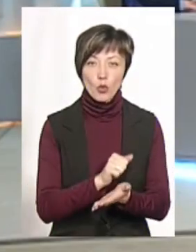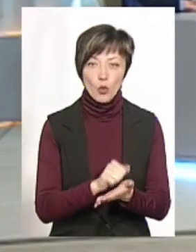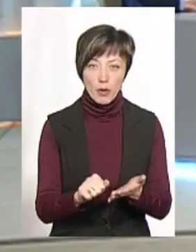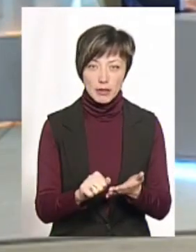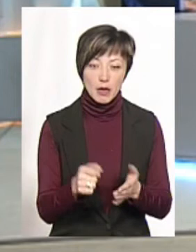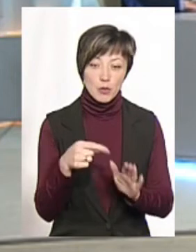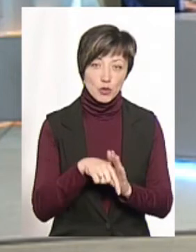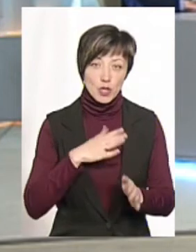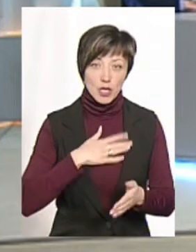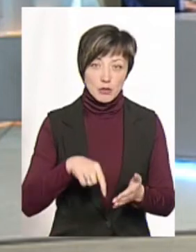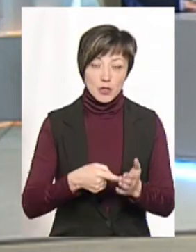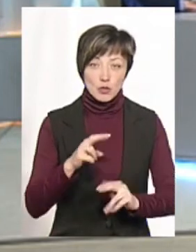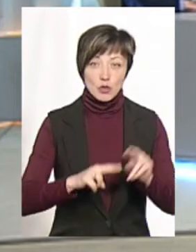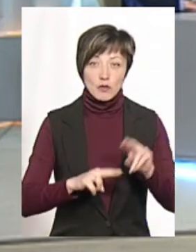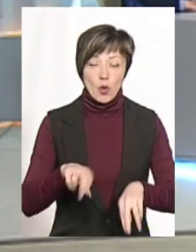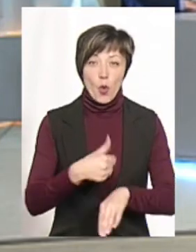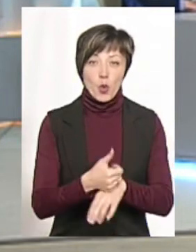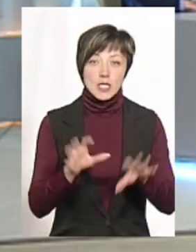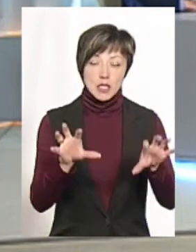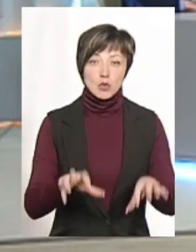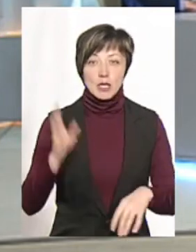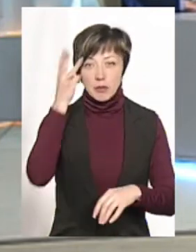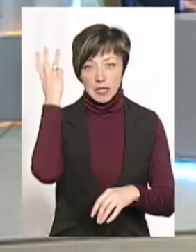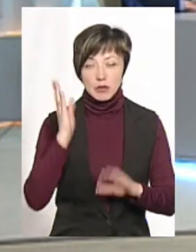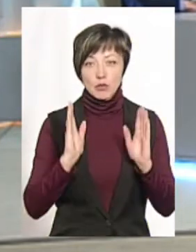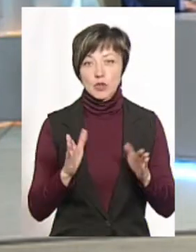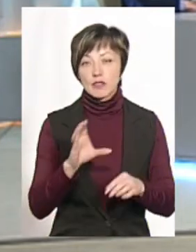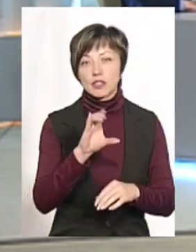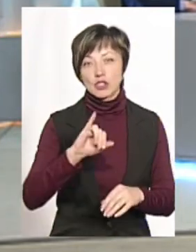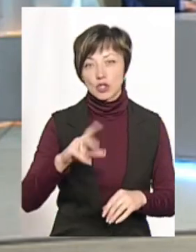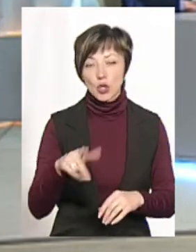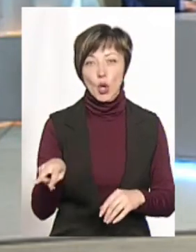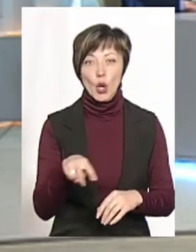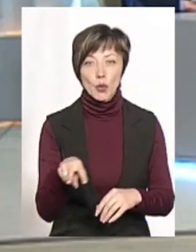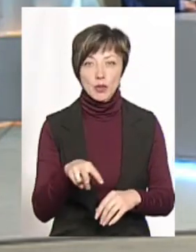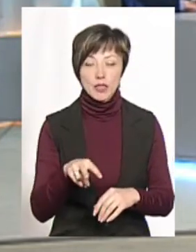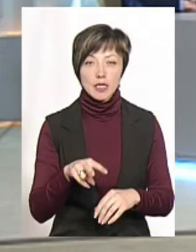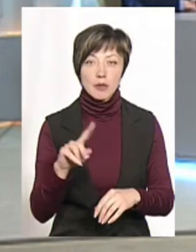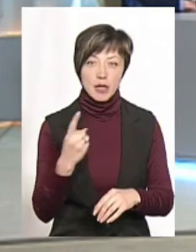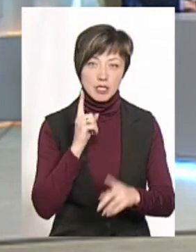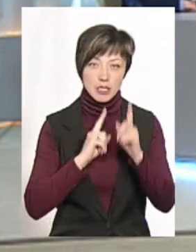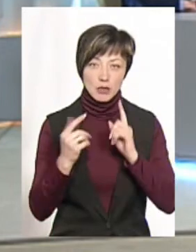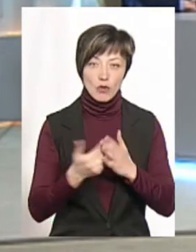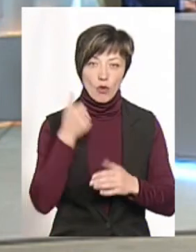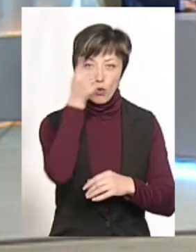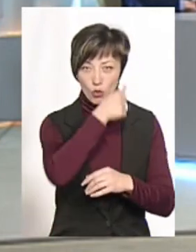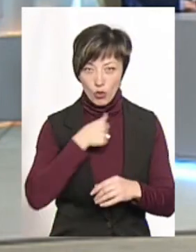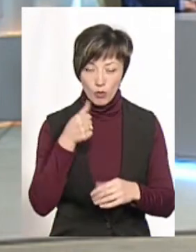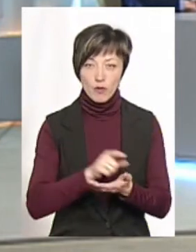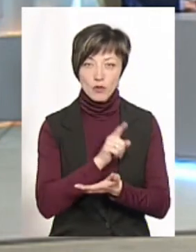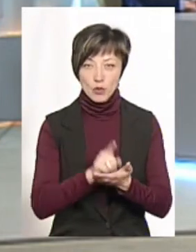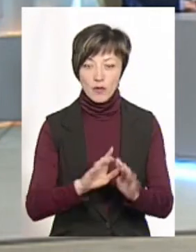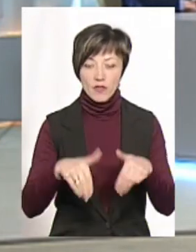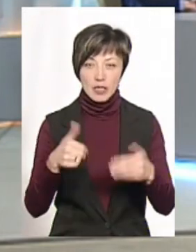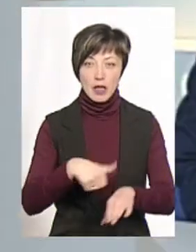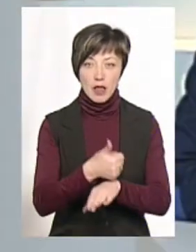документ, по суті, нашу містобудівну конституцію. Так в Хмельницькому буде і в січні, в лютому, на першу сесію нового року ми